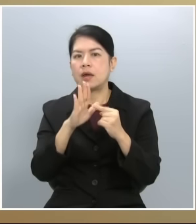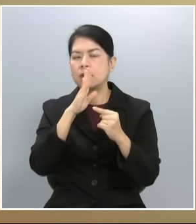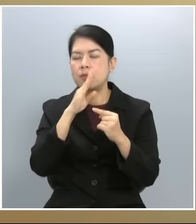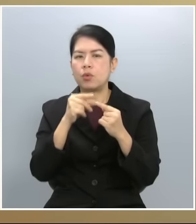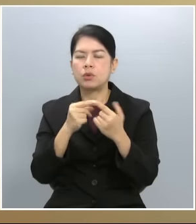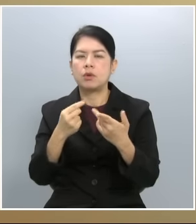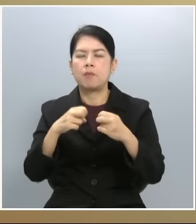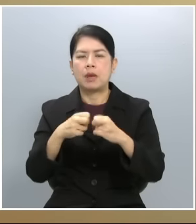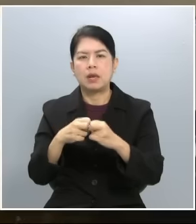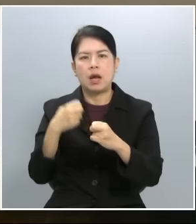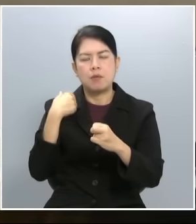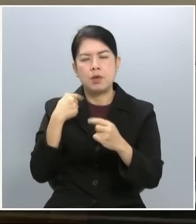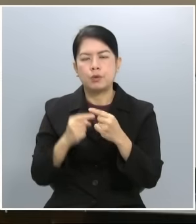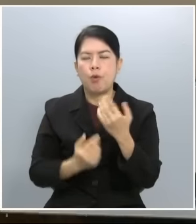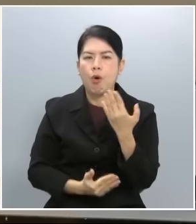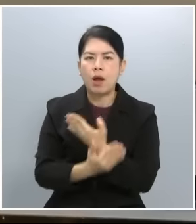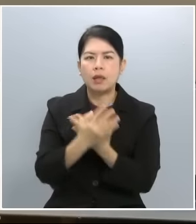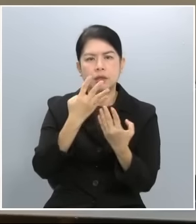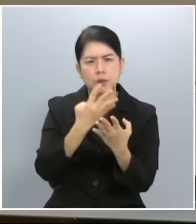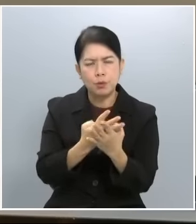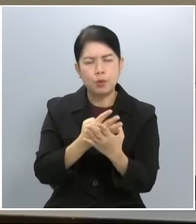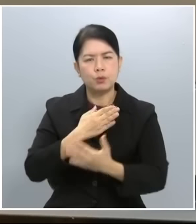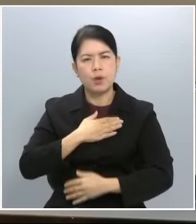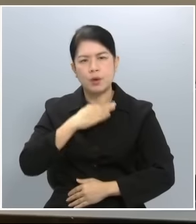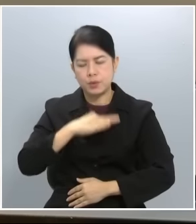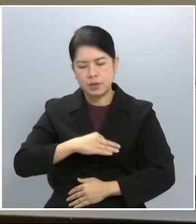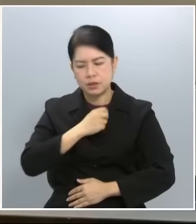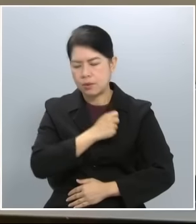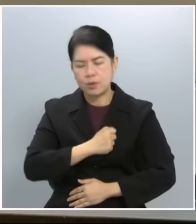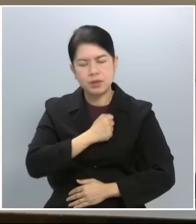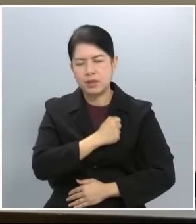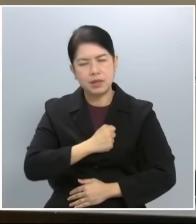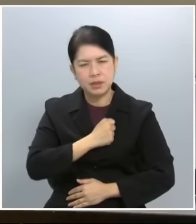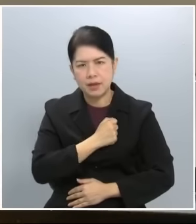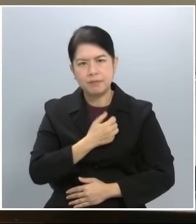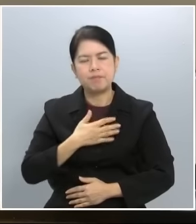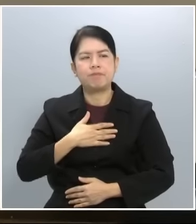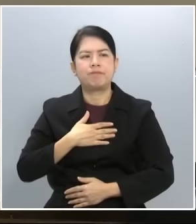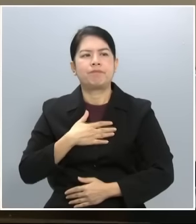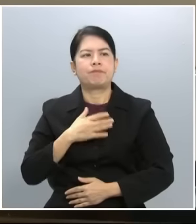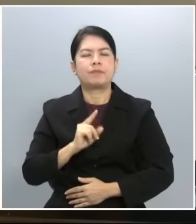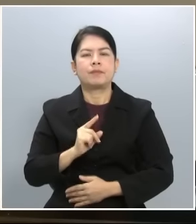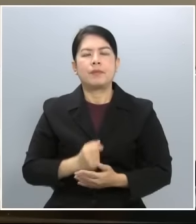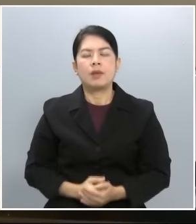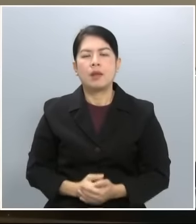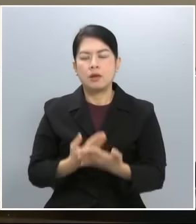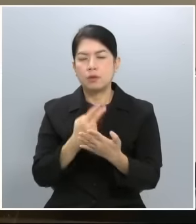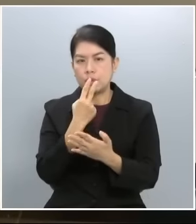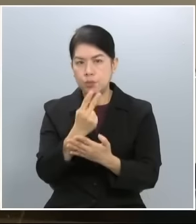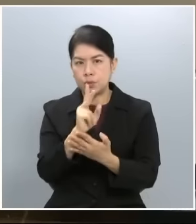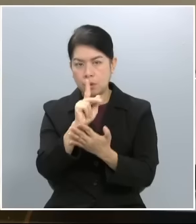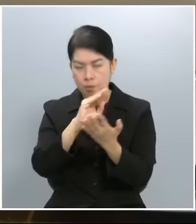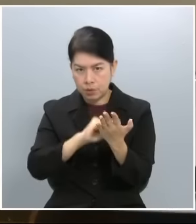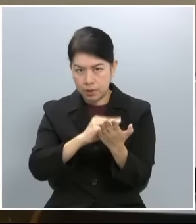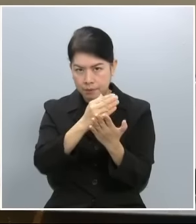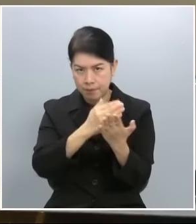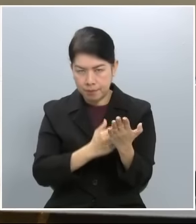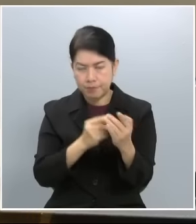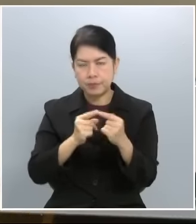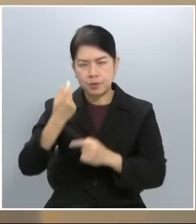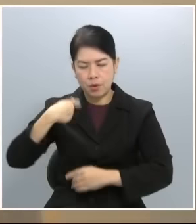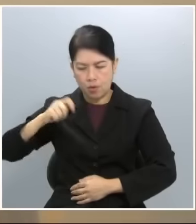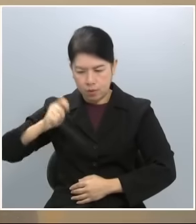ก็เลยรู้สึกเสียใจและเสียความรู้สึกทั้งนี้ทั้งนั้นถ้าดูจากข้อมูลเนี่ยศาลนัดไต่สวนมูล